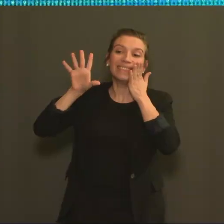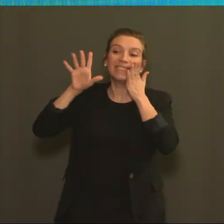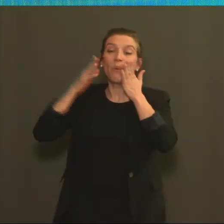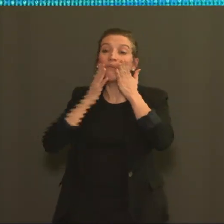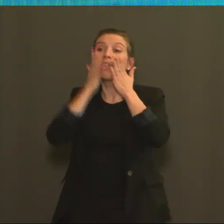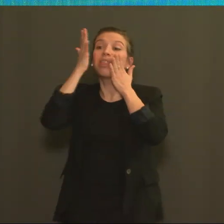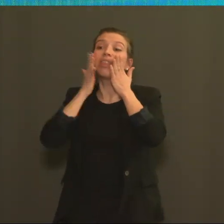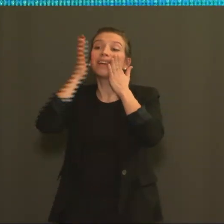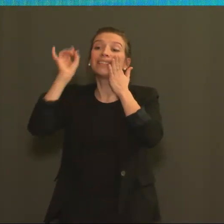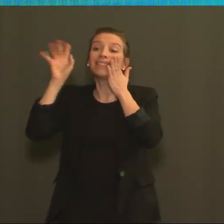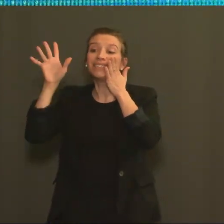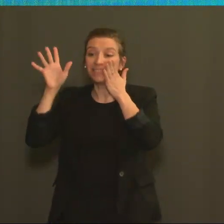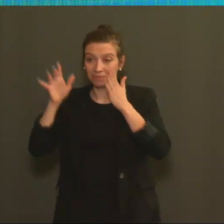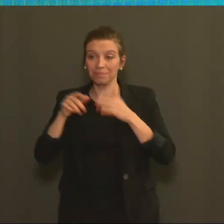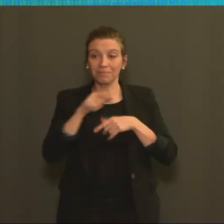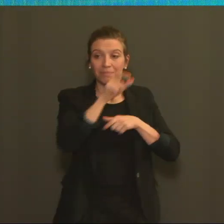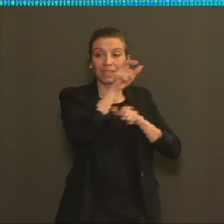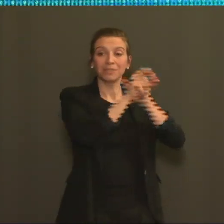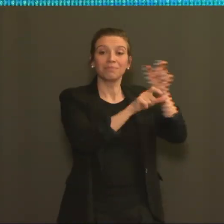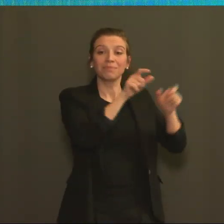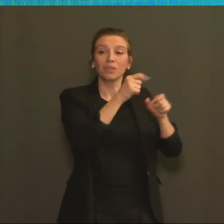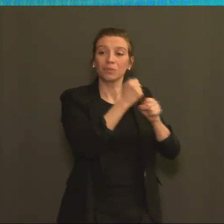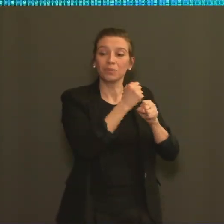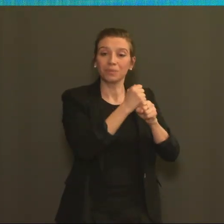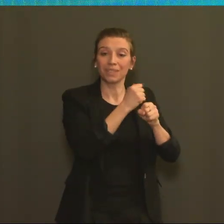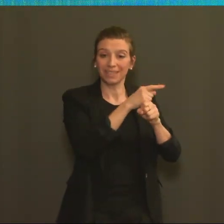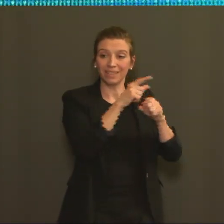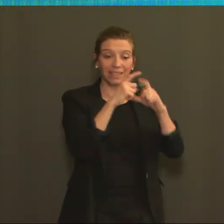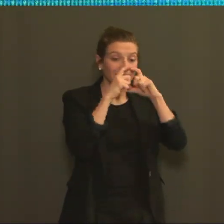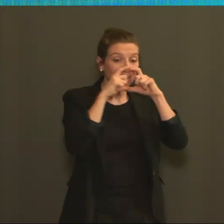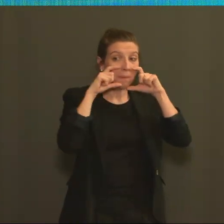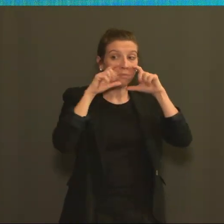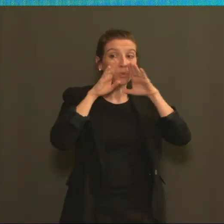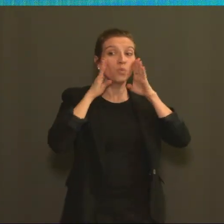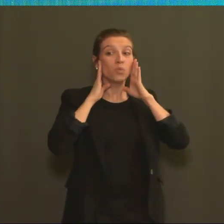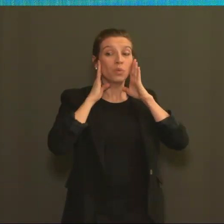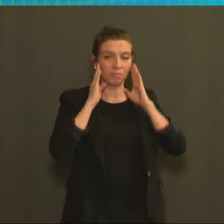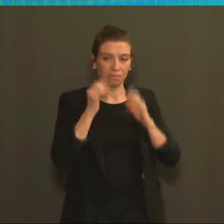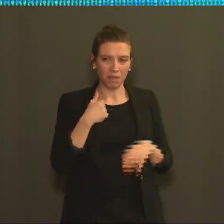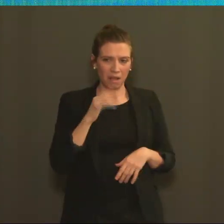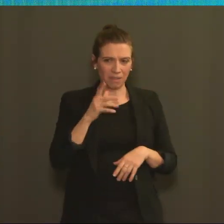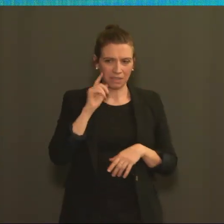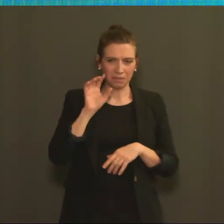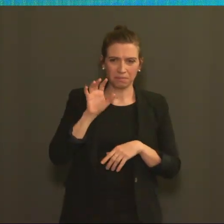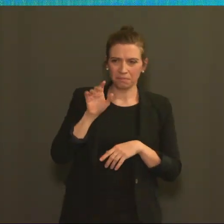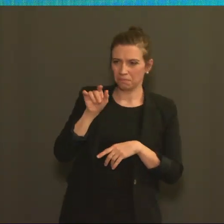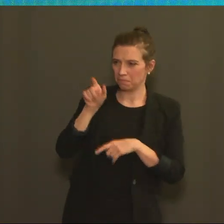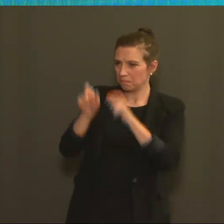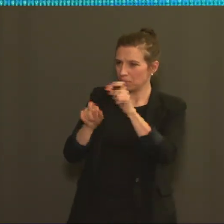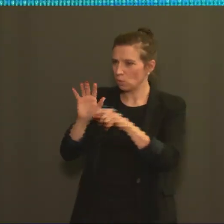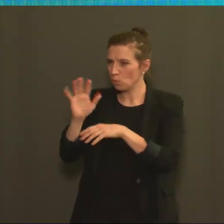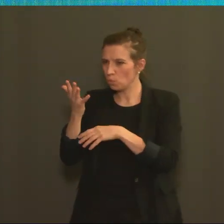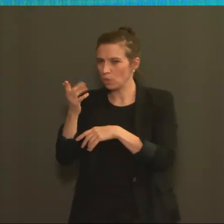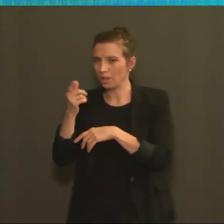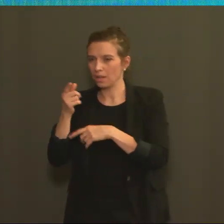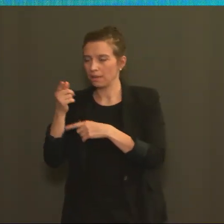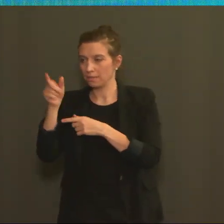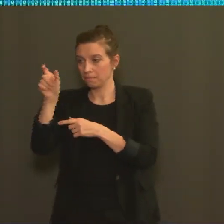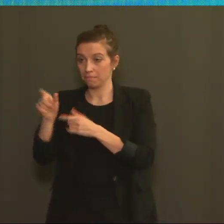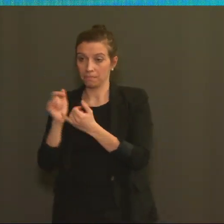type masker kan variëren van persoon tot persoon mijn doet daar een zogenaamde fittest' dus niet zo evident voor het